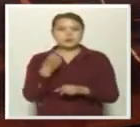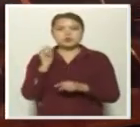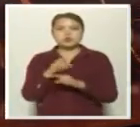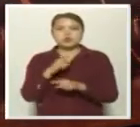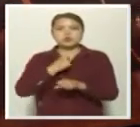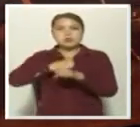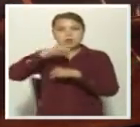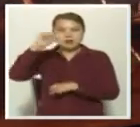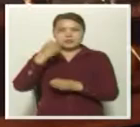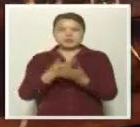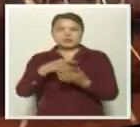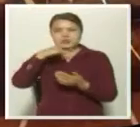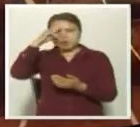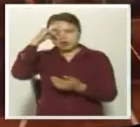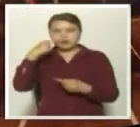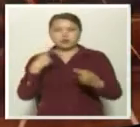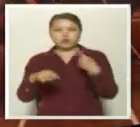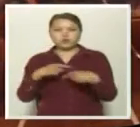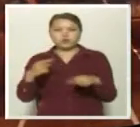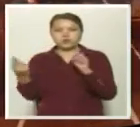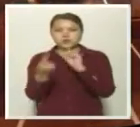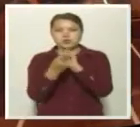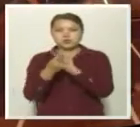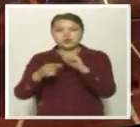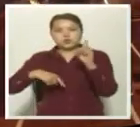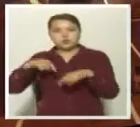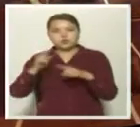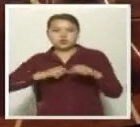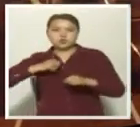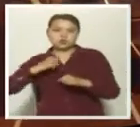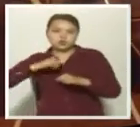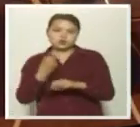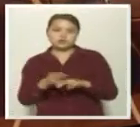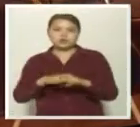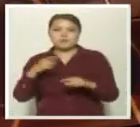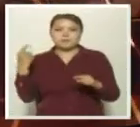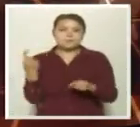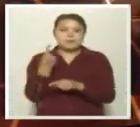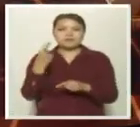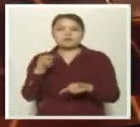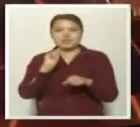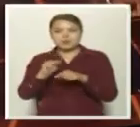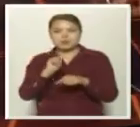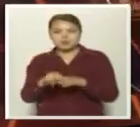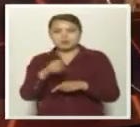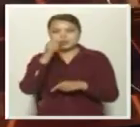медаль среди казахских футболистов, в аэропорту встречали родственники, друзья и первые тренеры, и наша съемочная